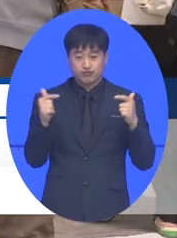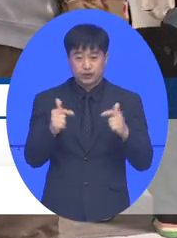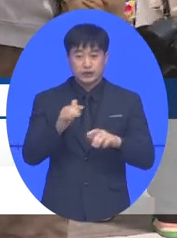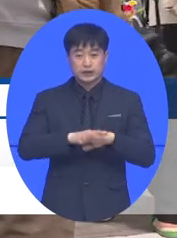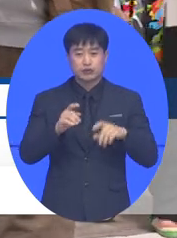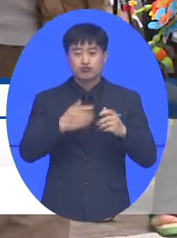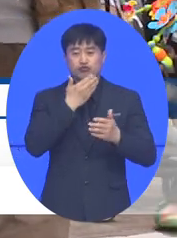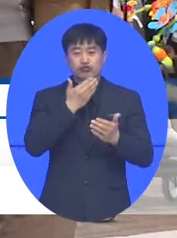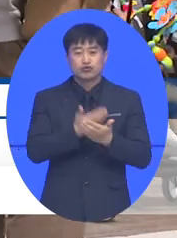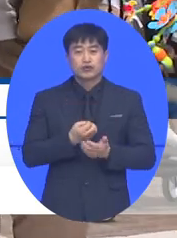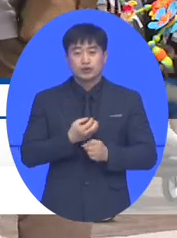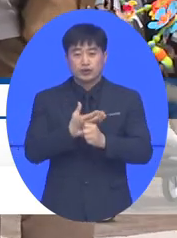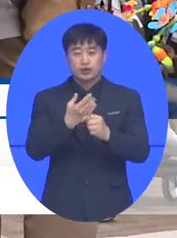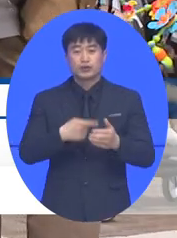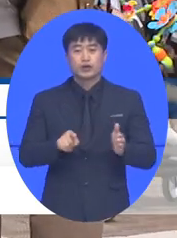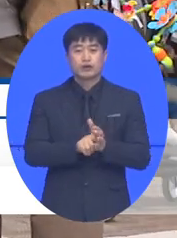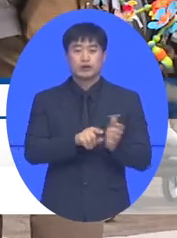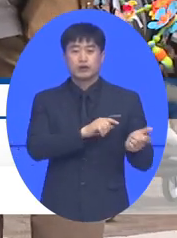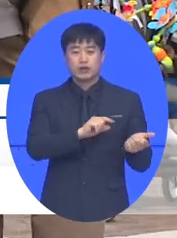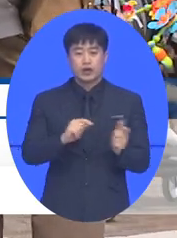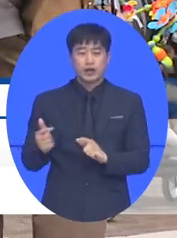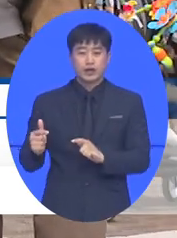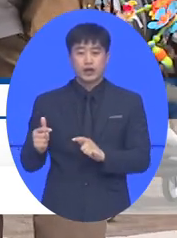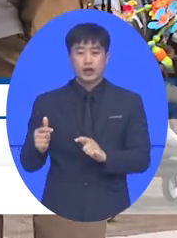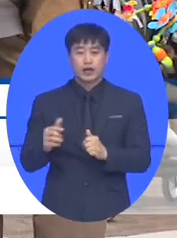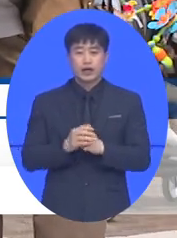중요성을 알리고자 다양한